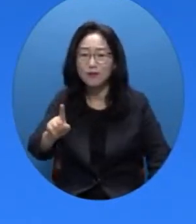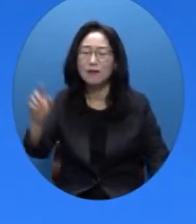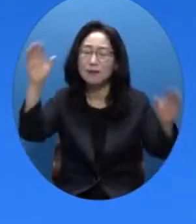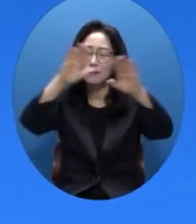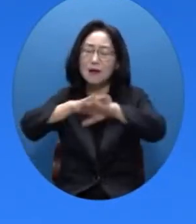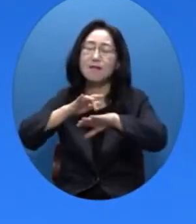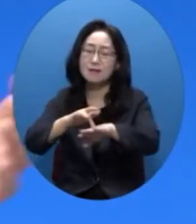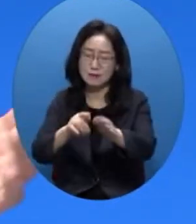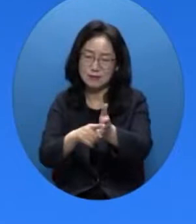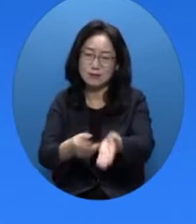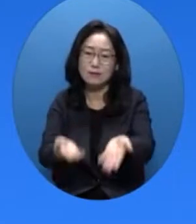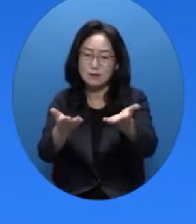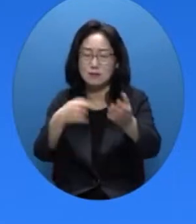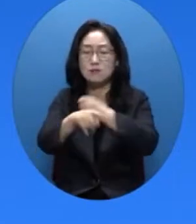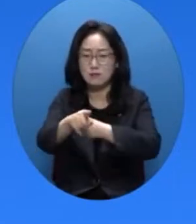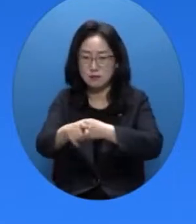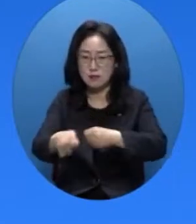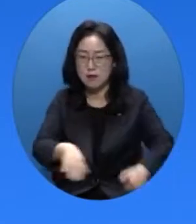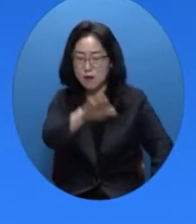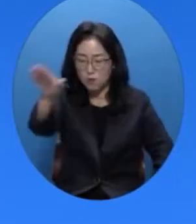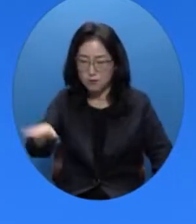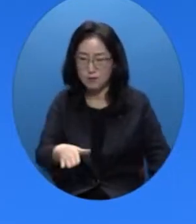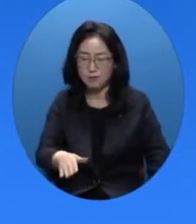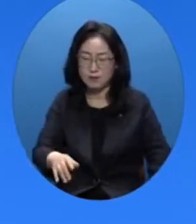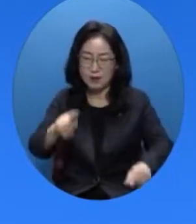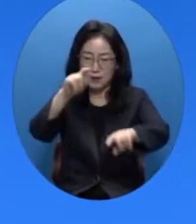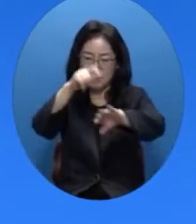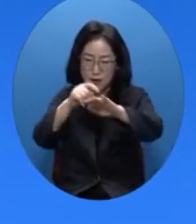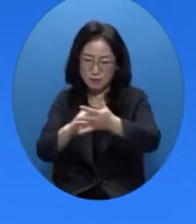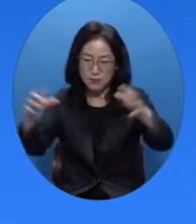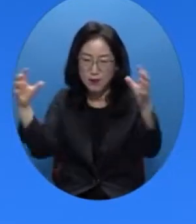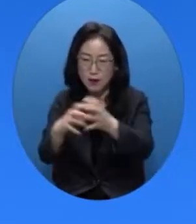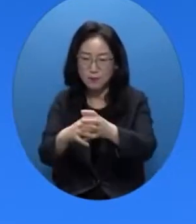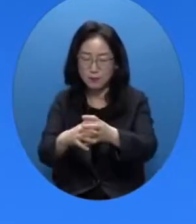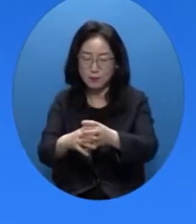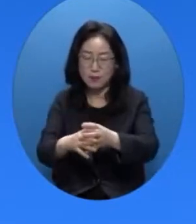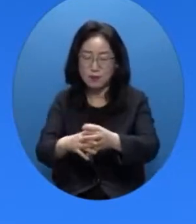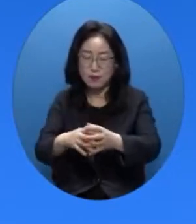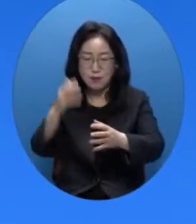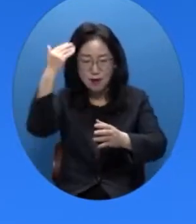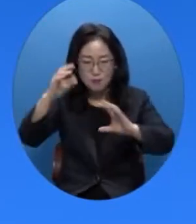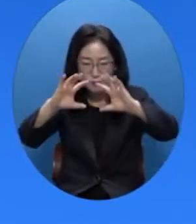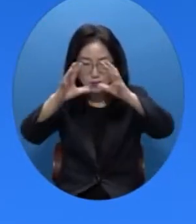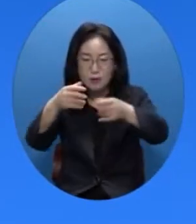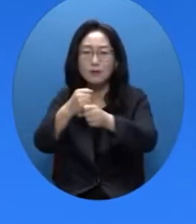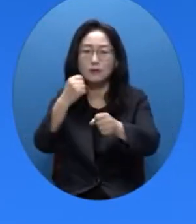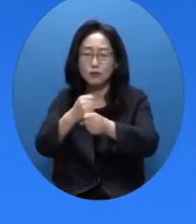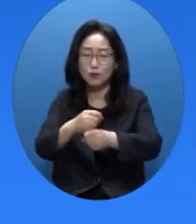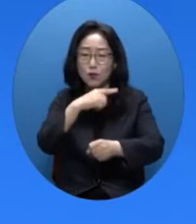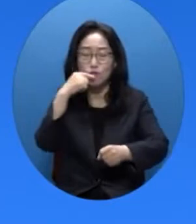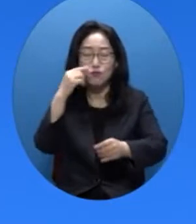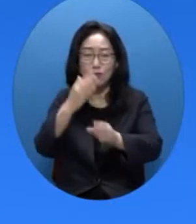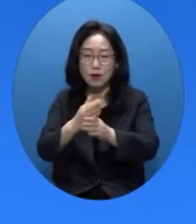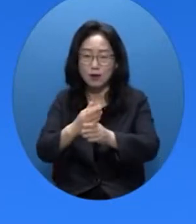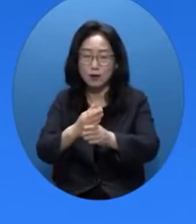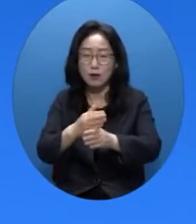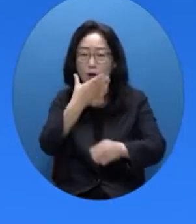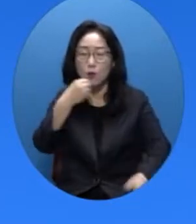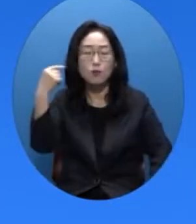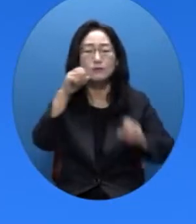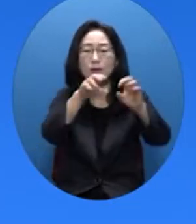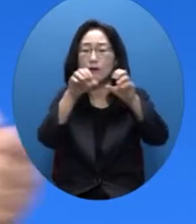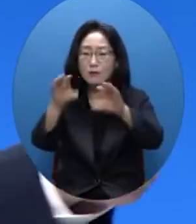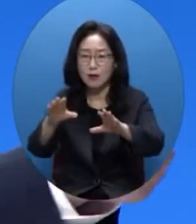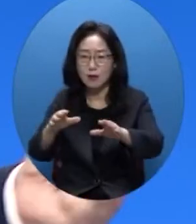일인 것입니다 그가 똘똘 뭉쳐서 위대한 대한민국을 건설하고 그리고 복음을 북한의 전하고 제 사랑을 희생하여